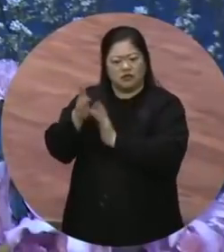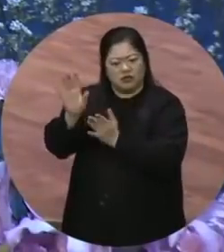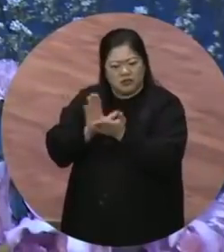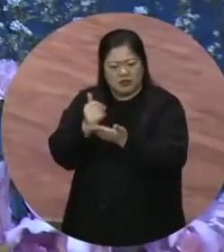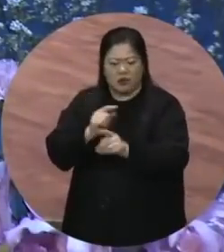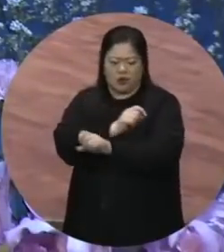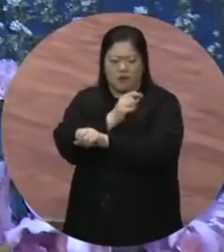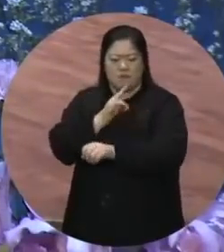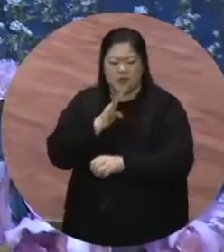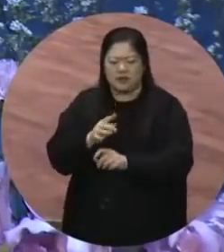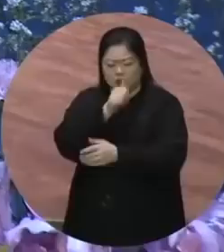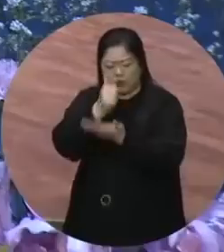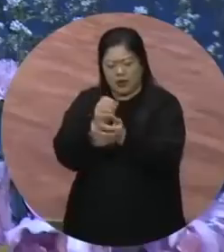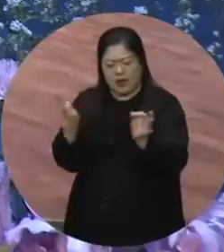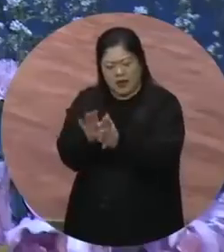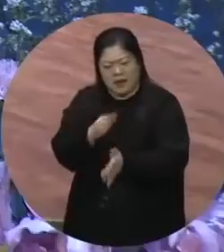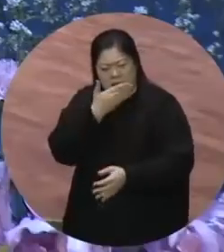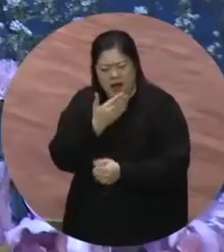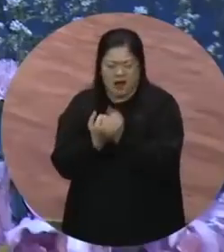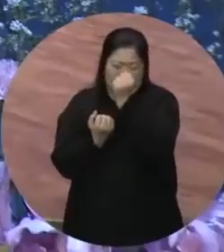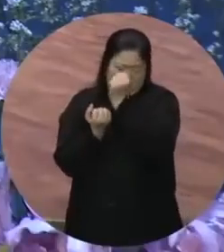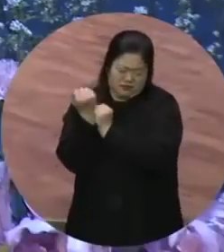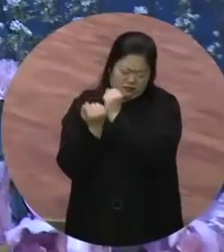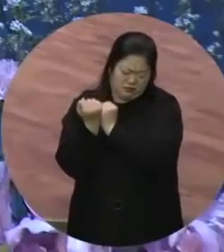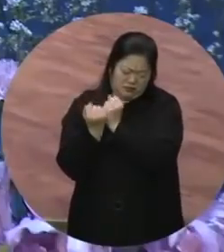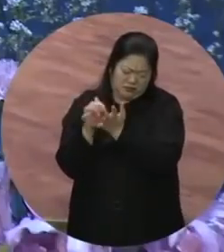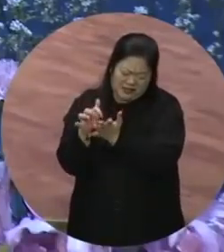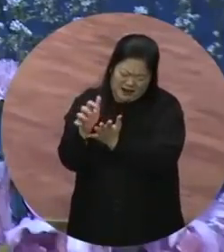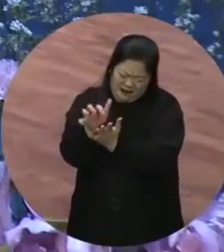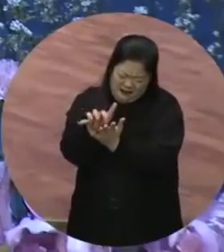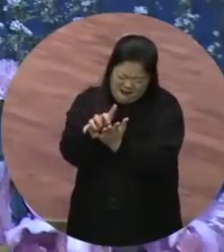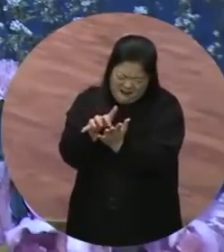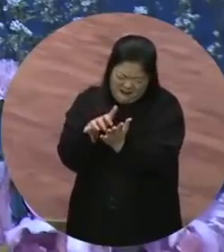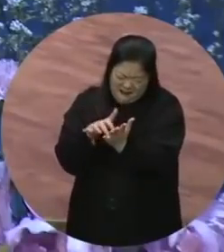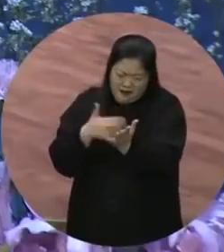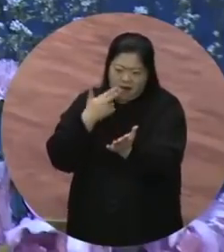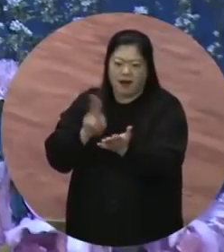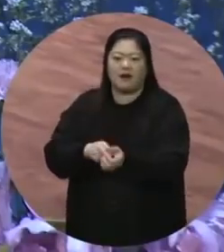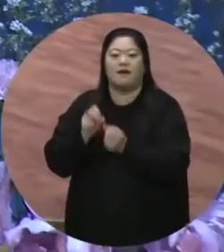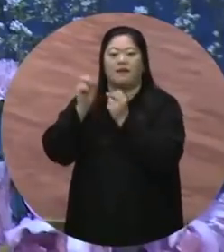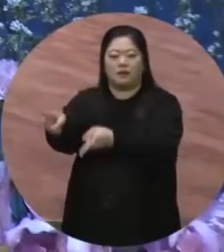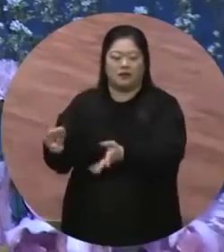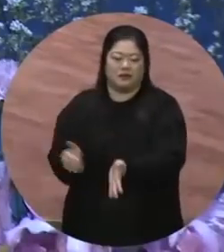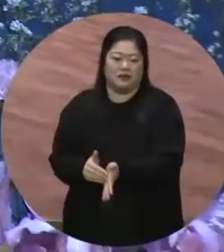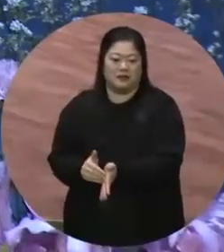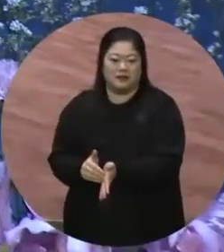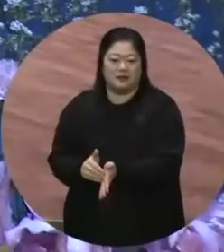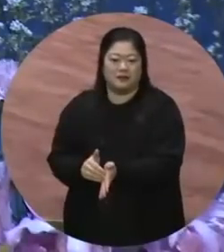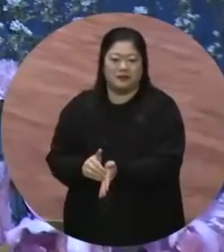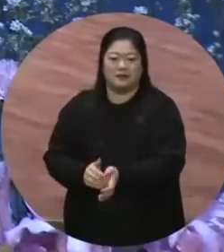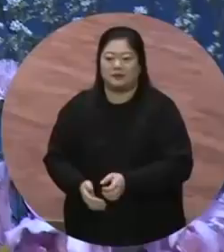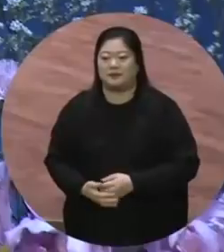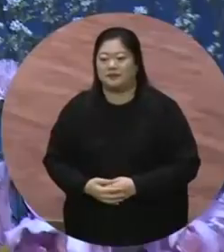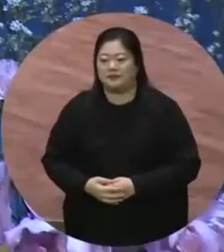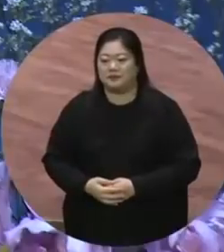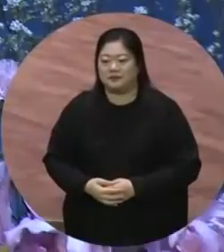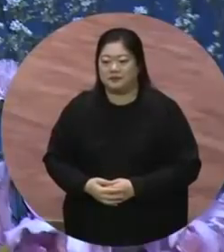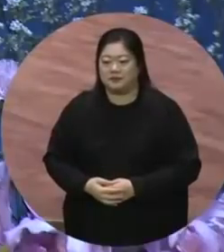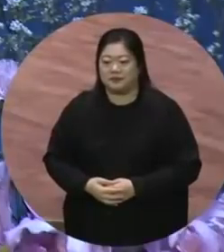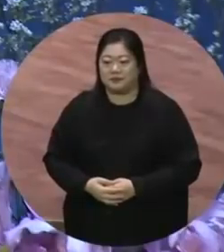부활로 주어진 복음만이 절대 복음이다 라고 강조를 한 것입니다. 지금